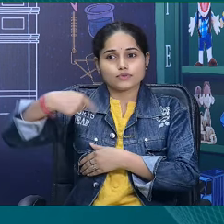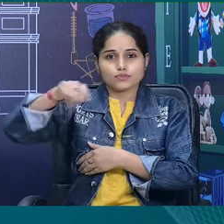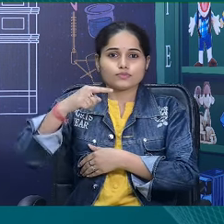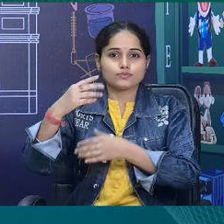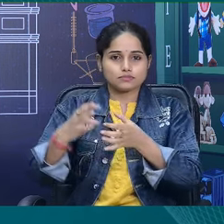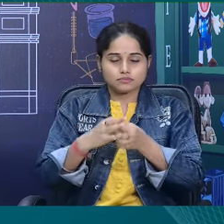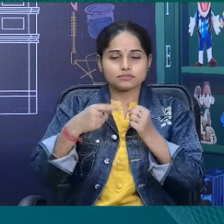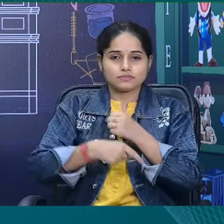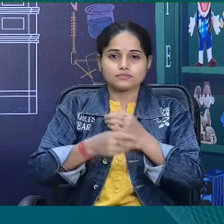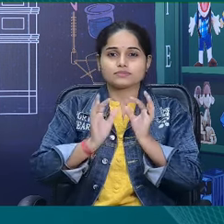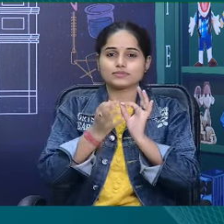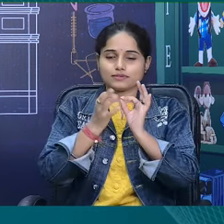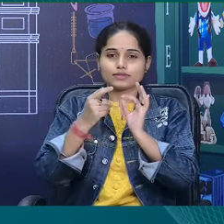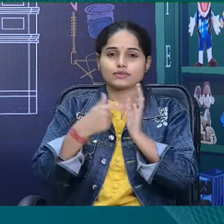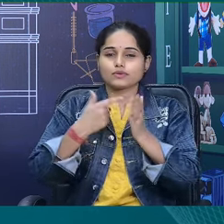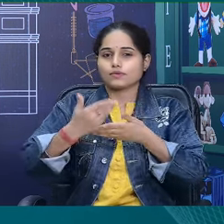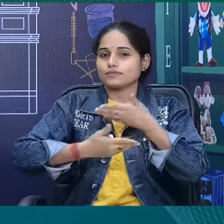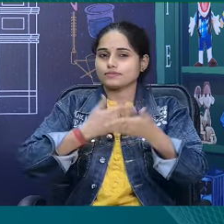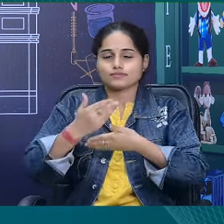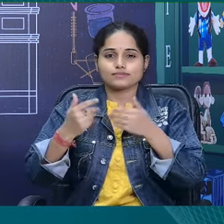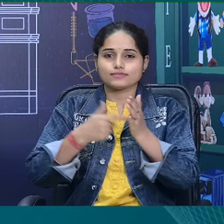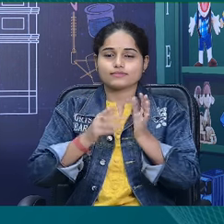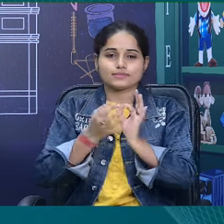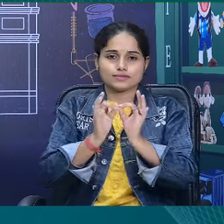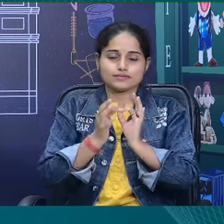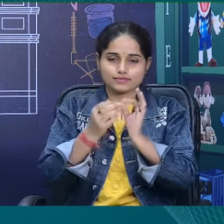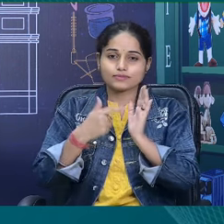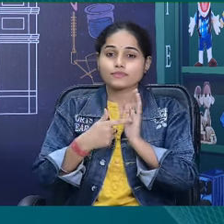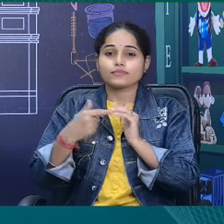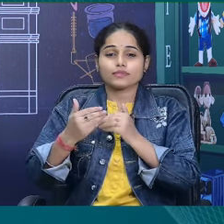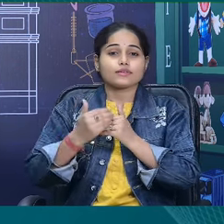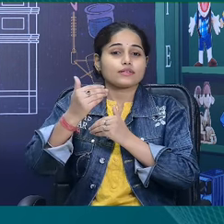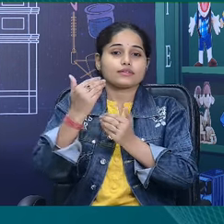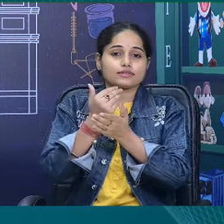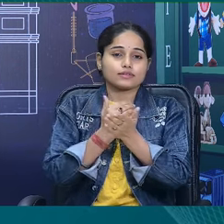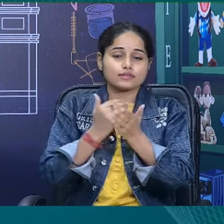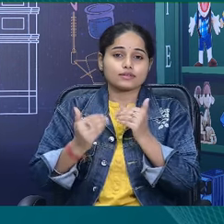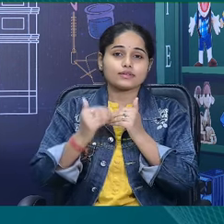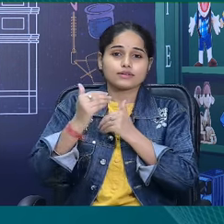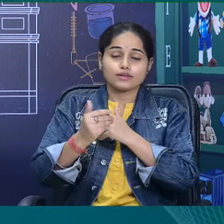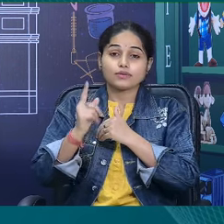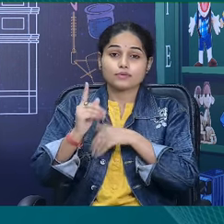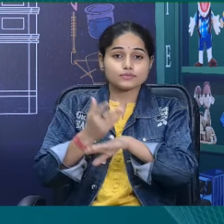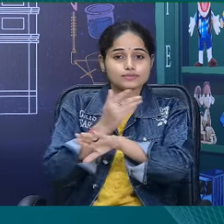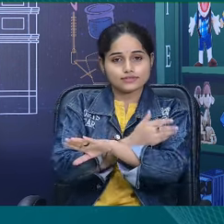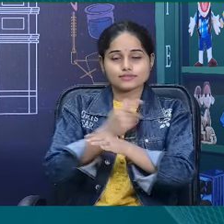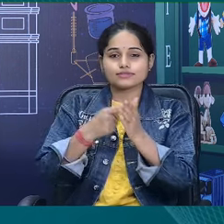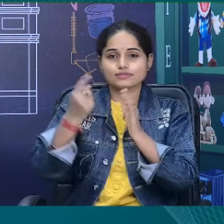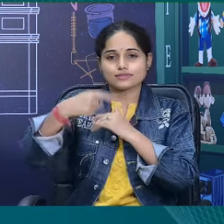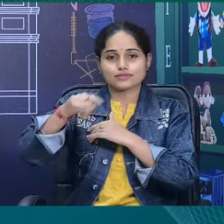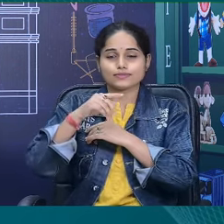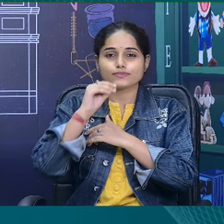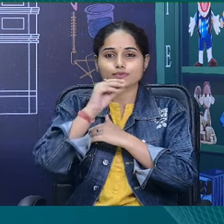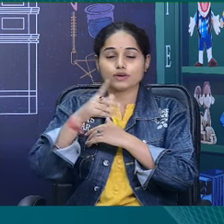पाठ को इस सत्र को बताएंगे समझाएंगे हम आगे बढ़े और सत्र की शुरुआत करने के लिए मैम से आग्रह करें उससे पहले आपको बता दें कि